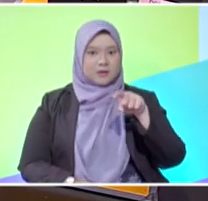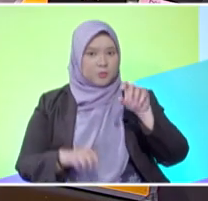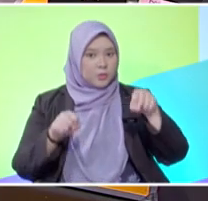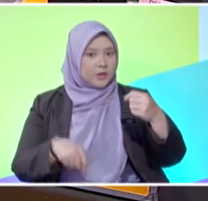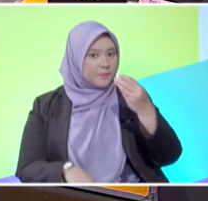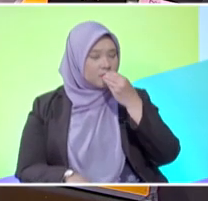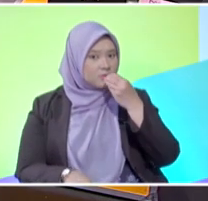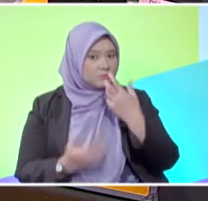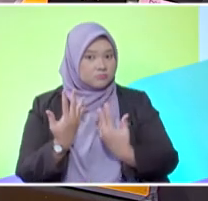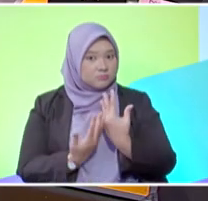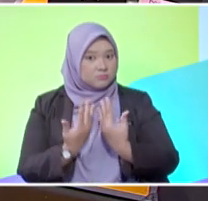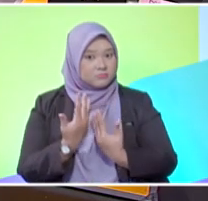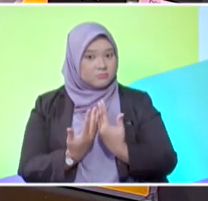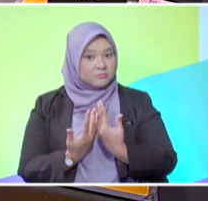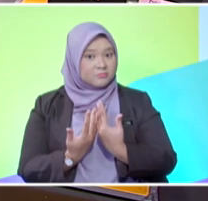oke